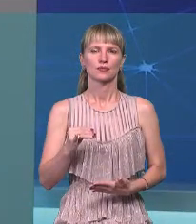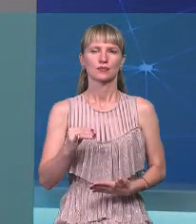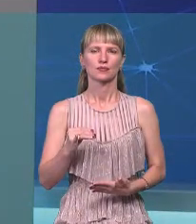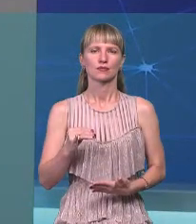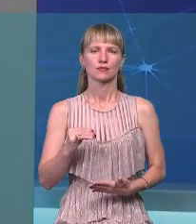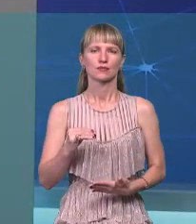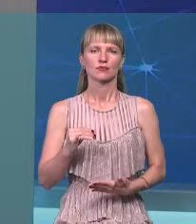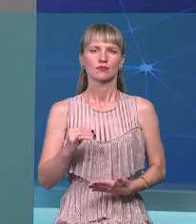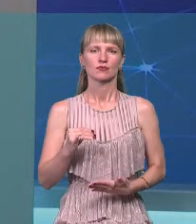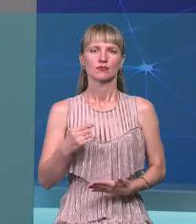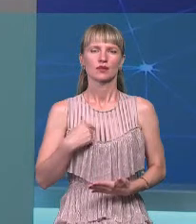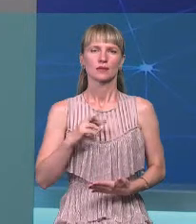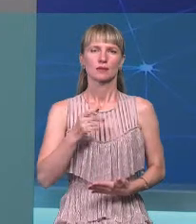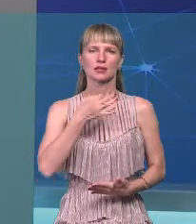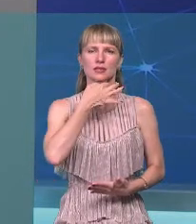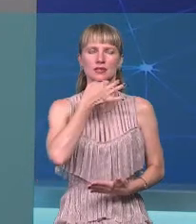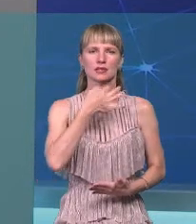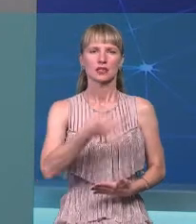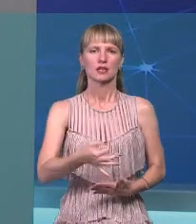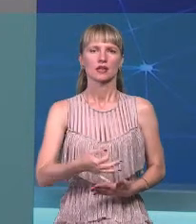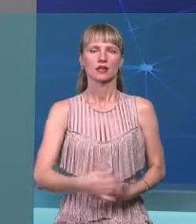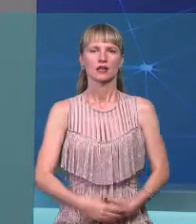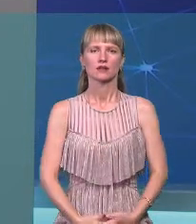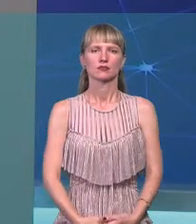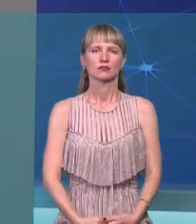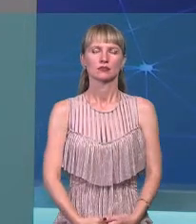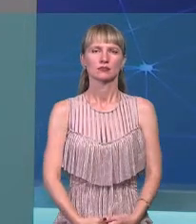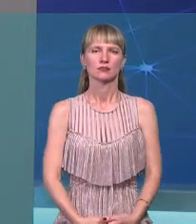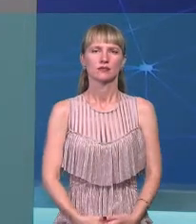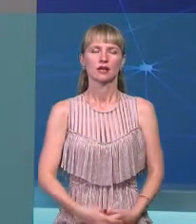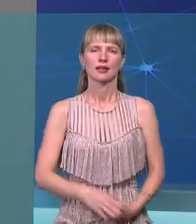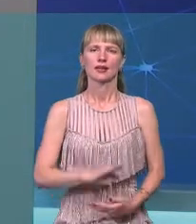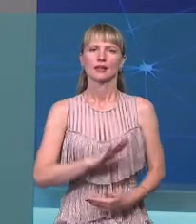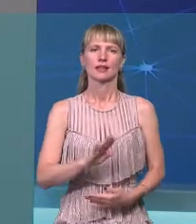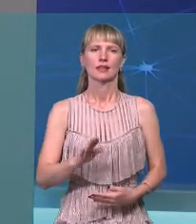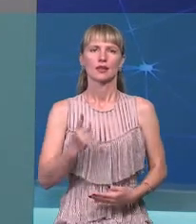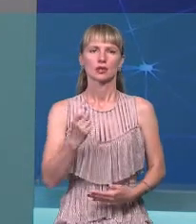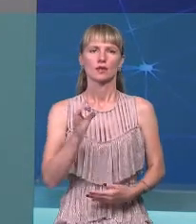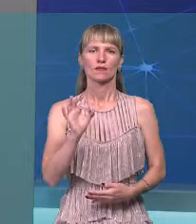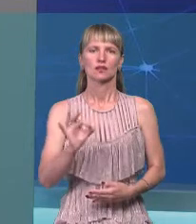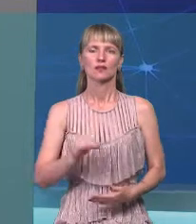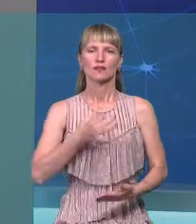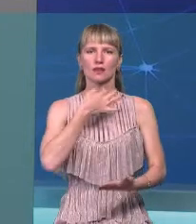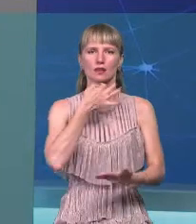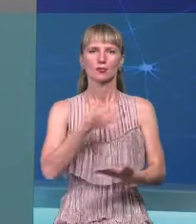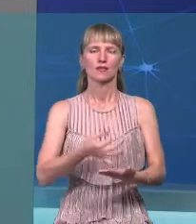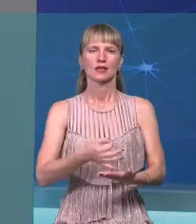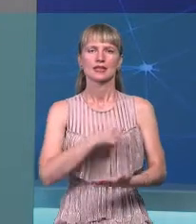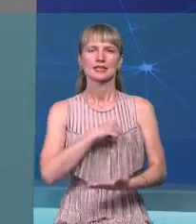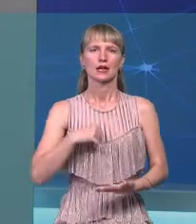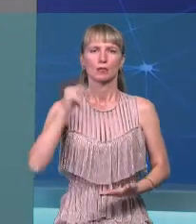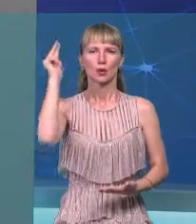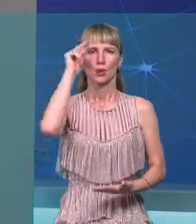ну, як би це сказати, не досить стовідсоткова чи відповідальність самих